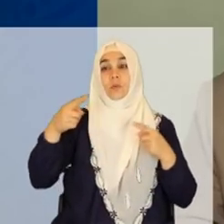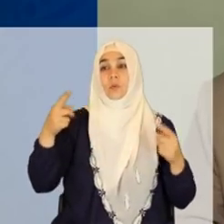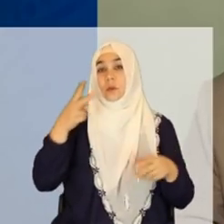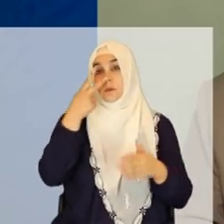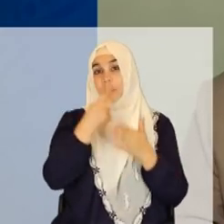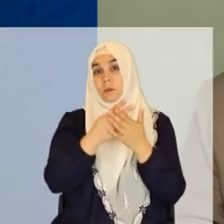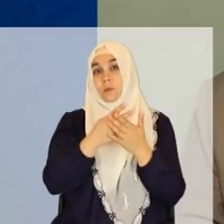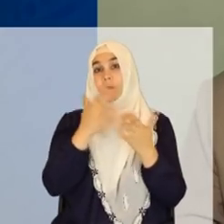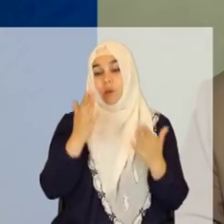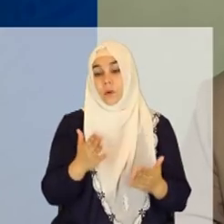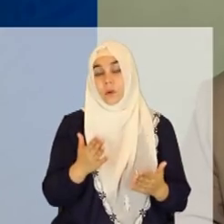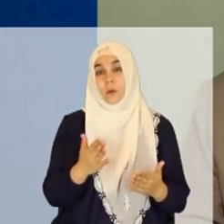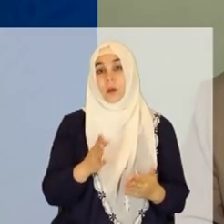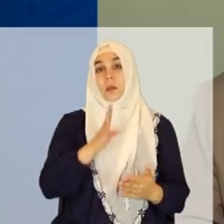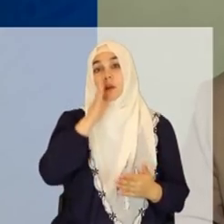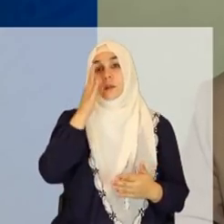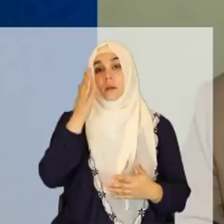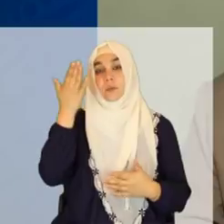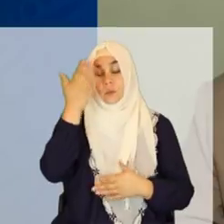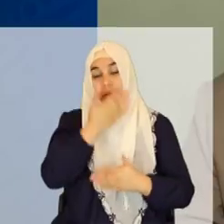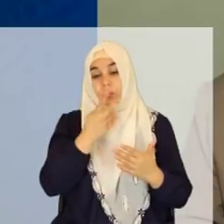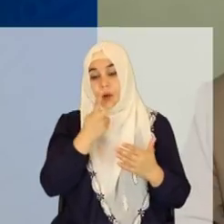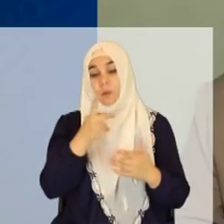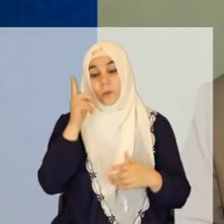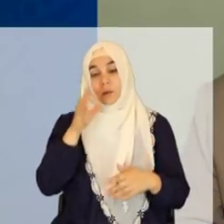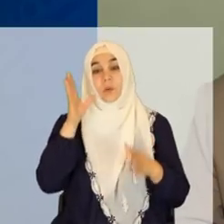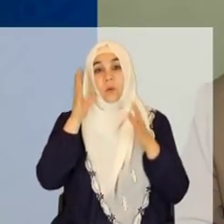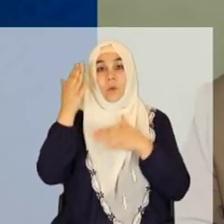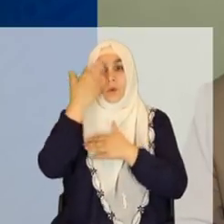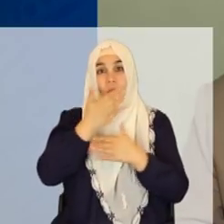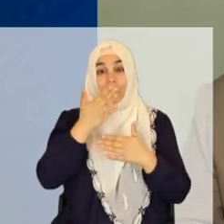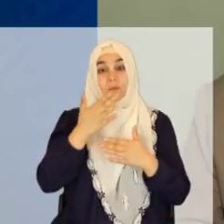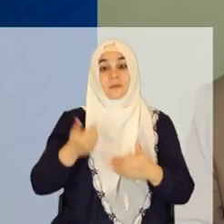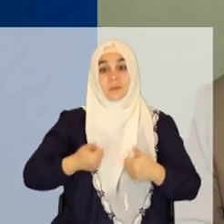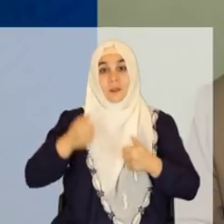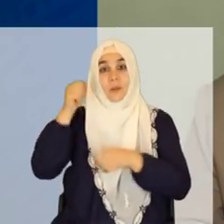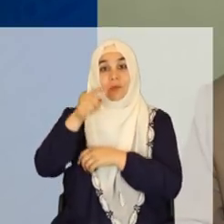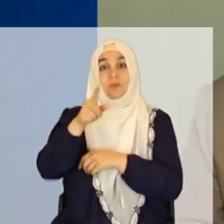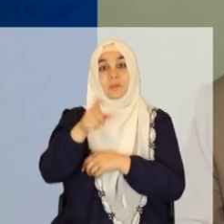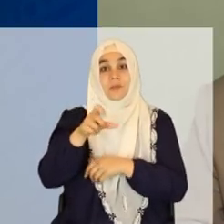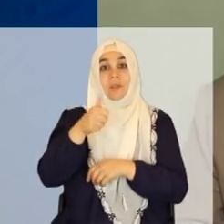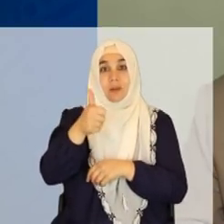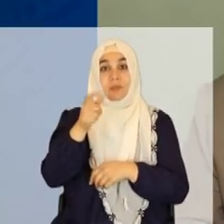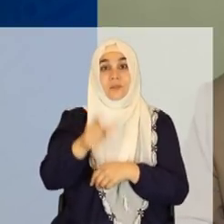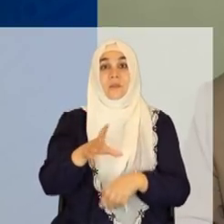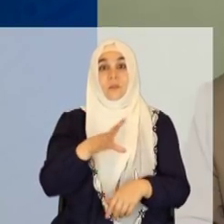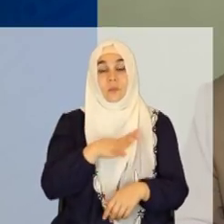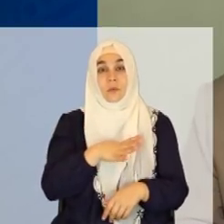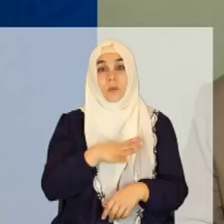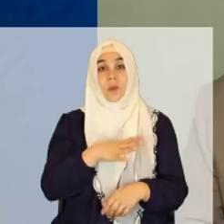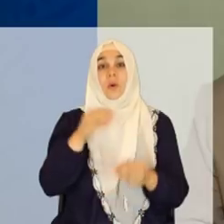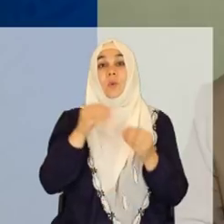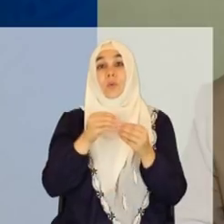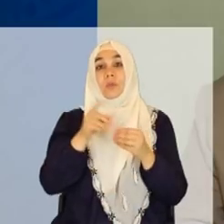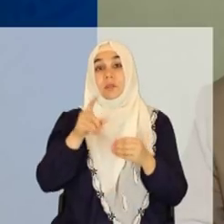turadi. Tahorat qilyapsiz, ko'radida, ana odam tahorat qilyapti, namoz o'qiydi, yaxshi odam ekan deydi. 10 ta